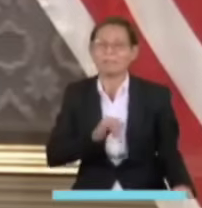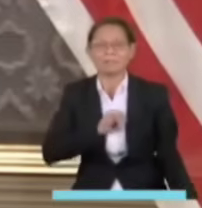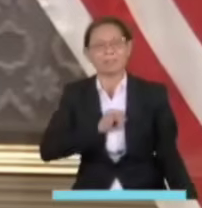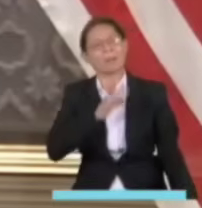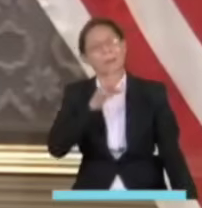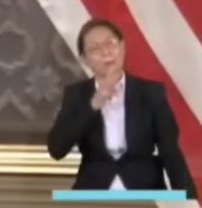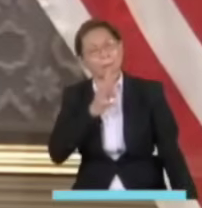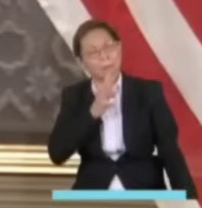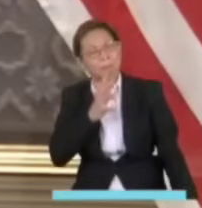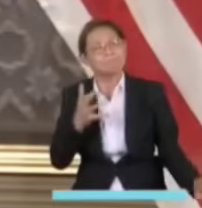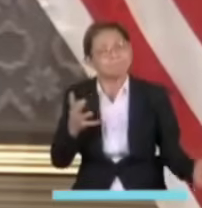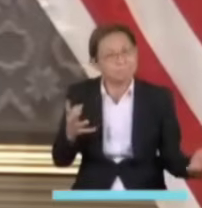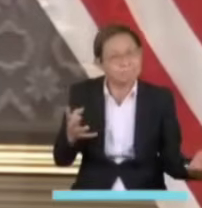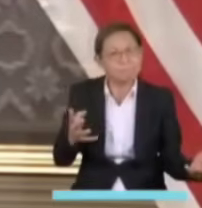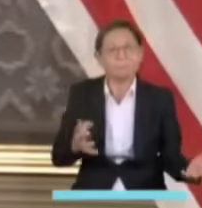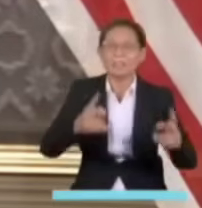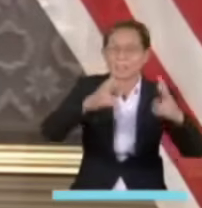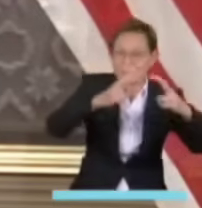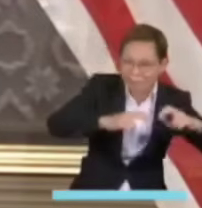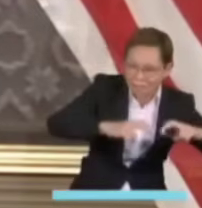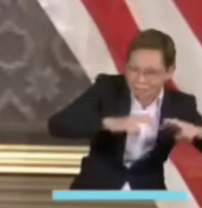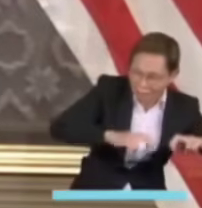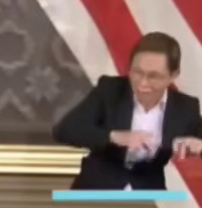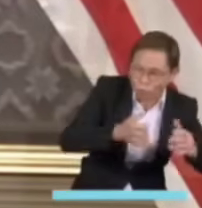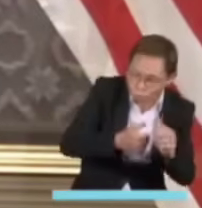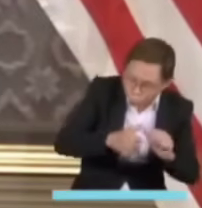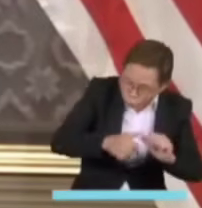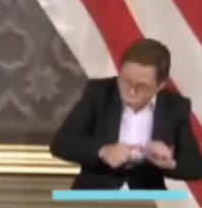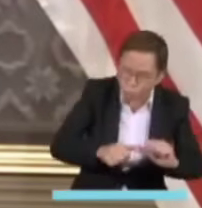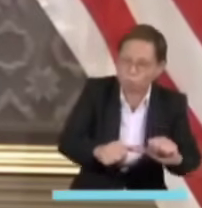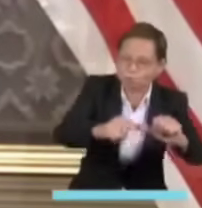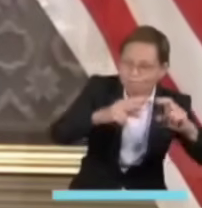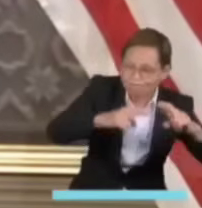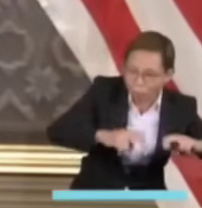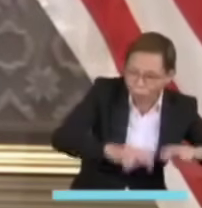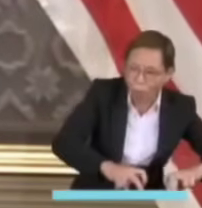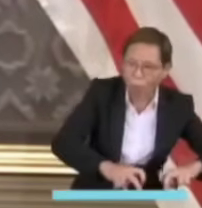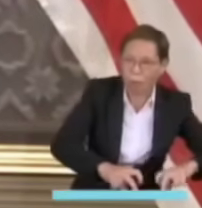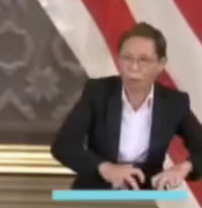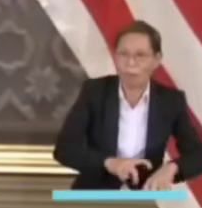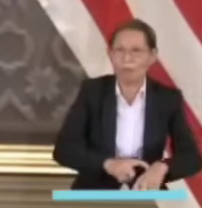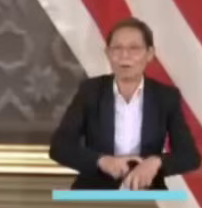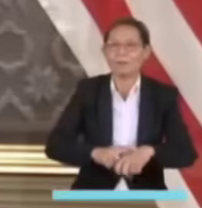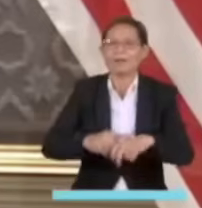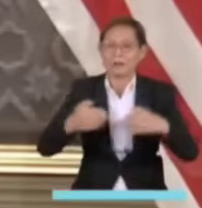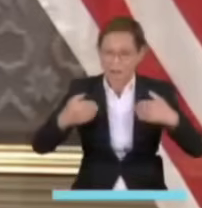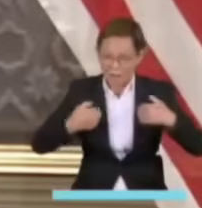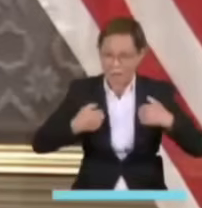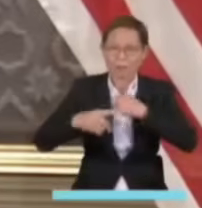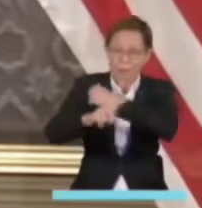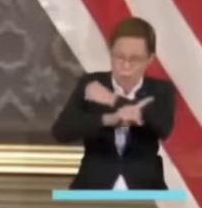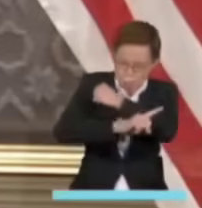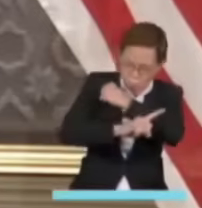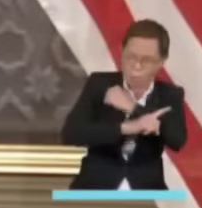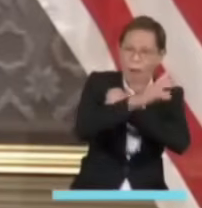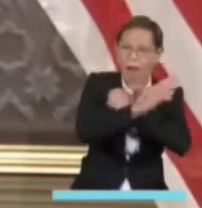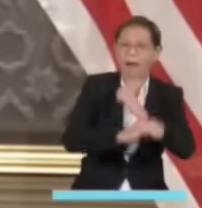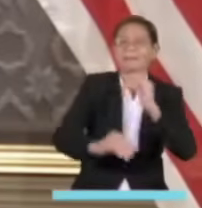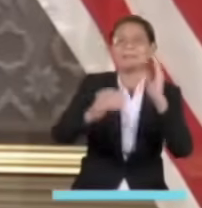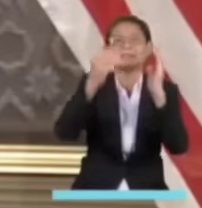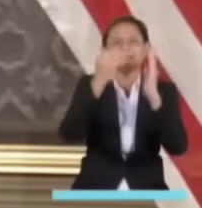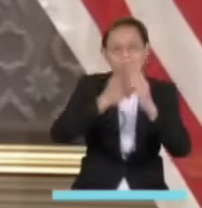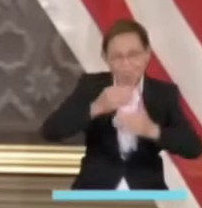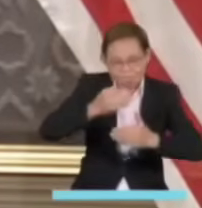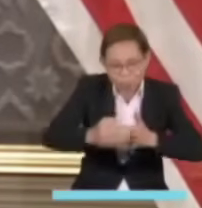tegaskan bahawa siasatan diteruskan, ada jalur hukum, ada proses